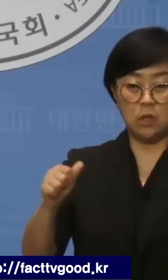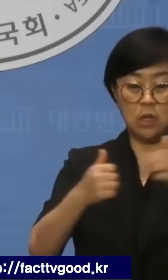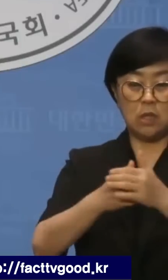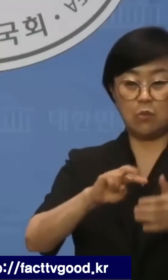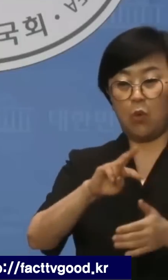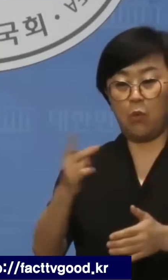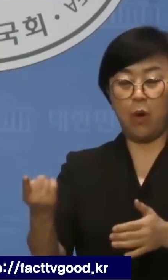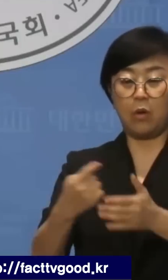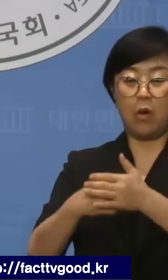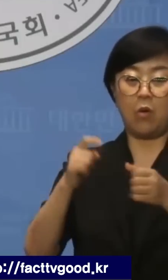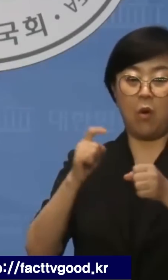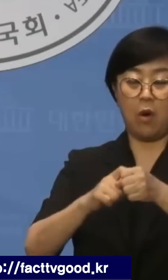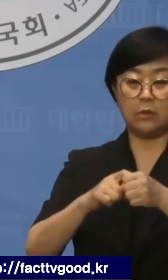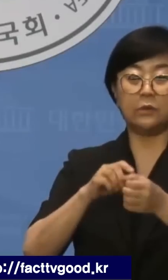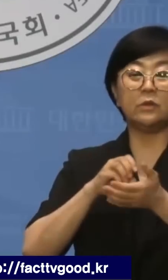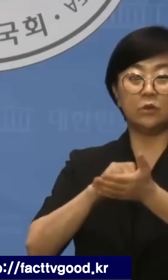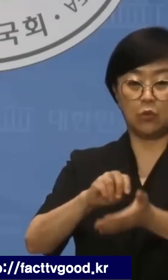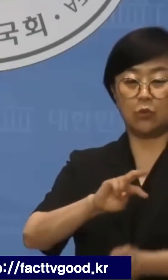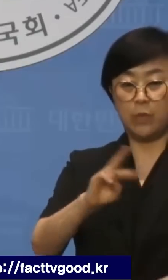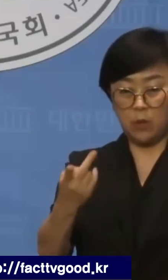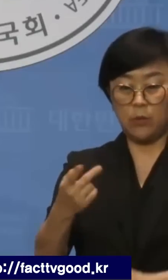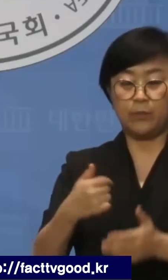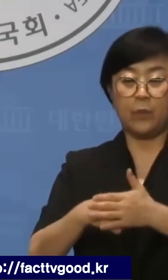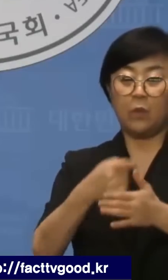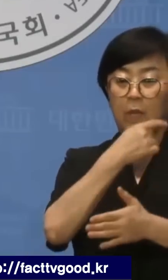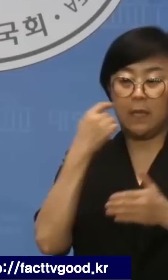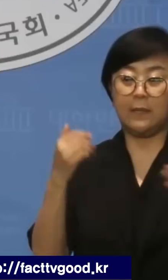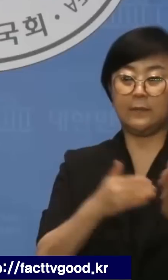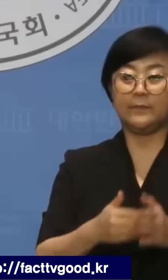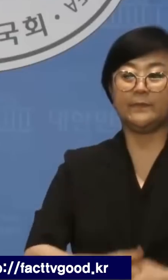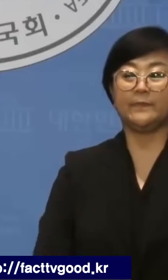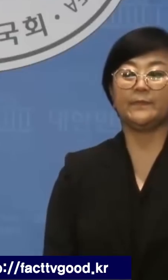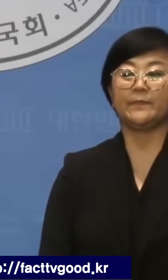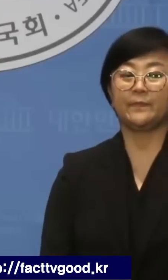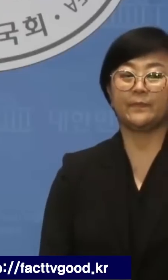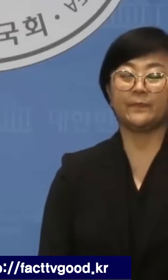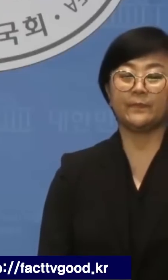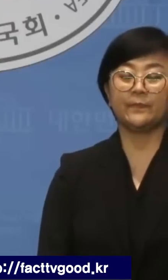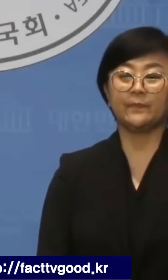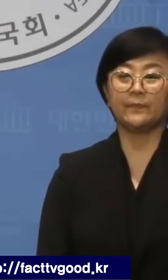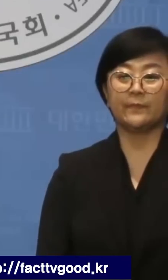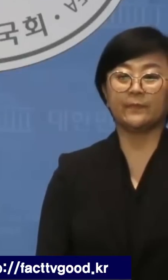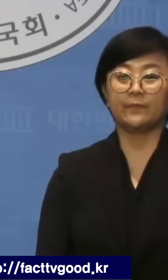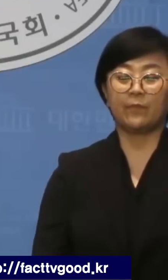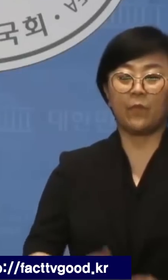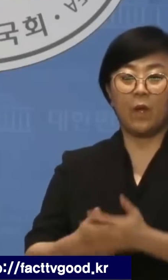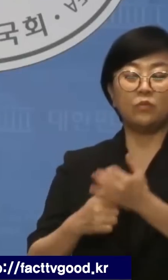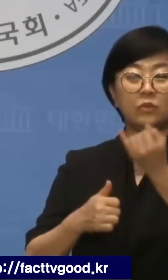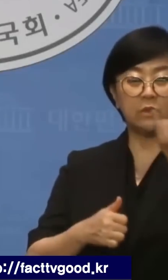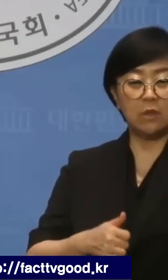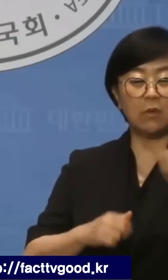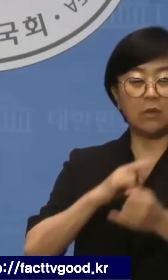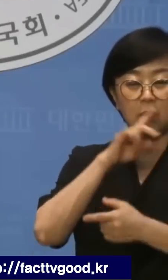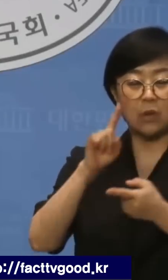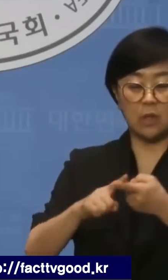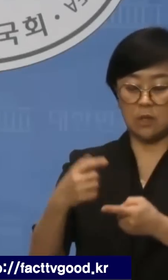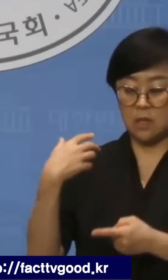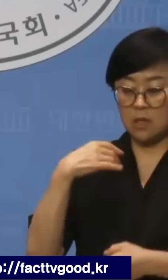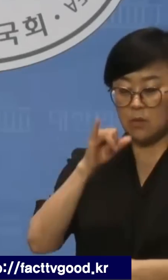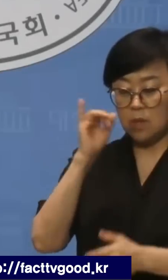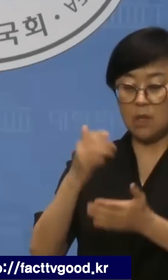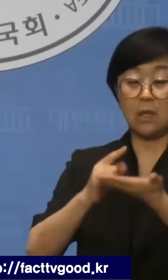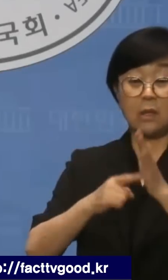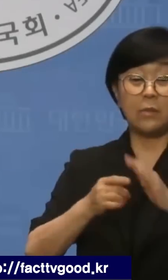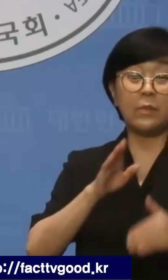변경과 등록 전환을 한 사실이 확인됐습니다. 처가 관련 의혹에 책임 있게 답해야